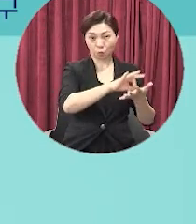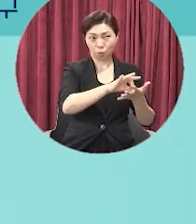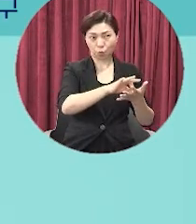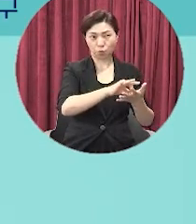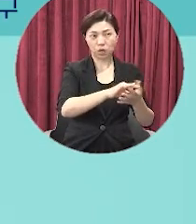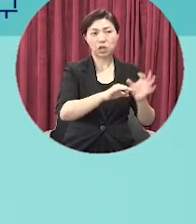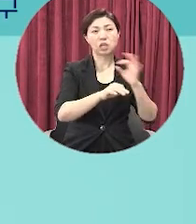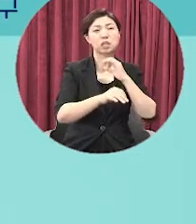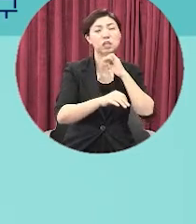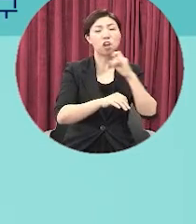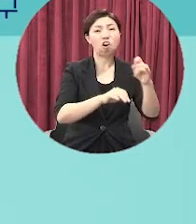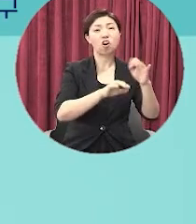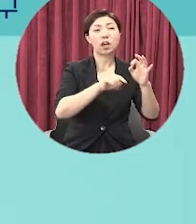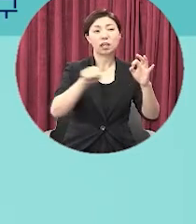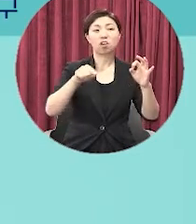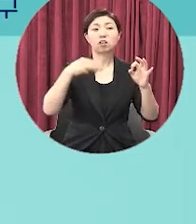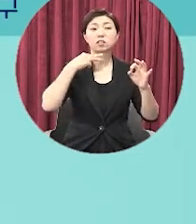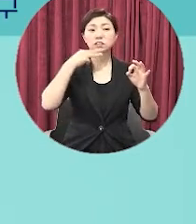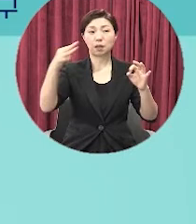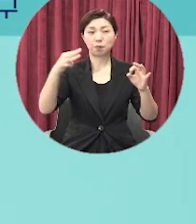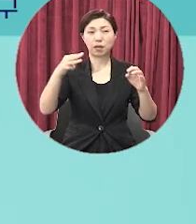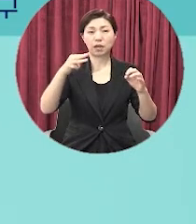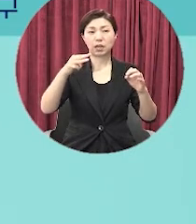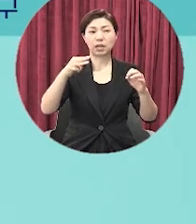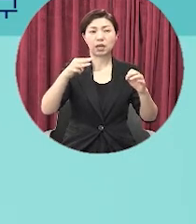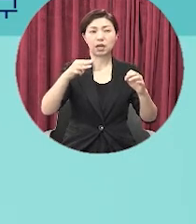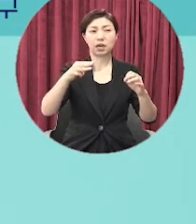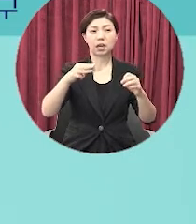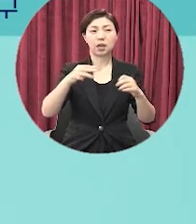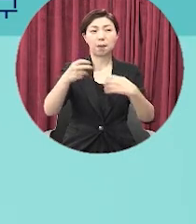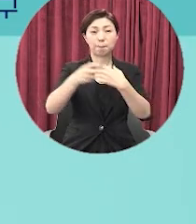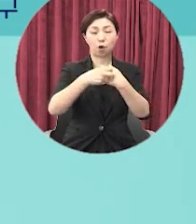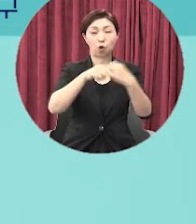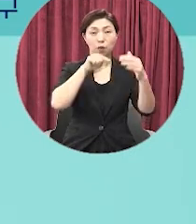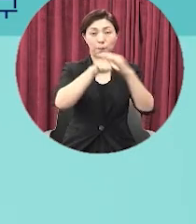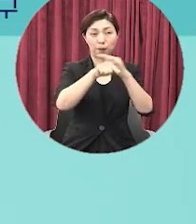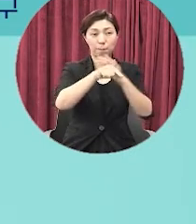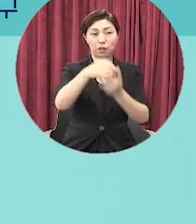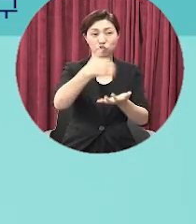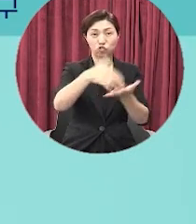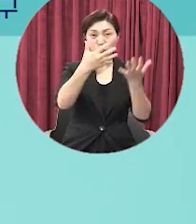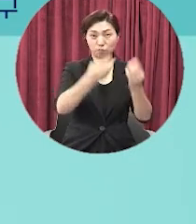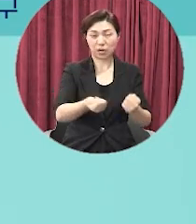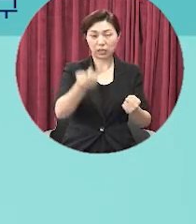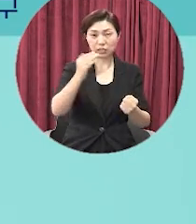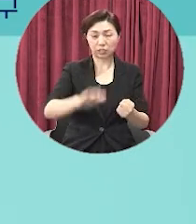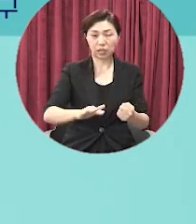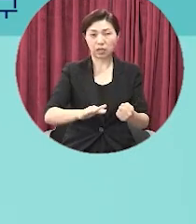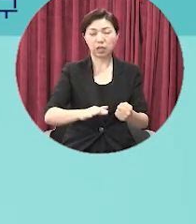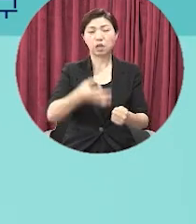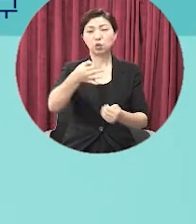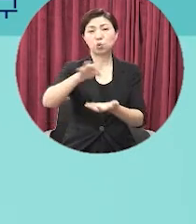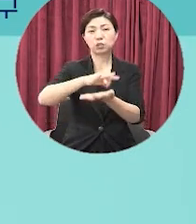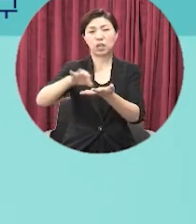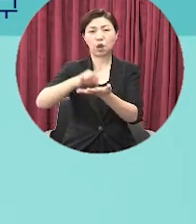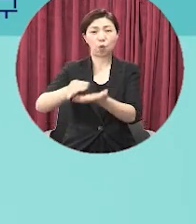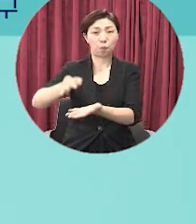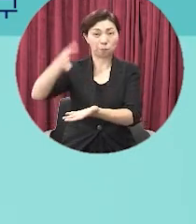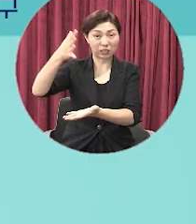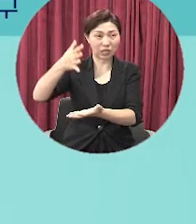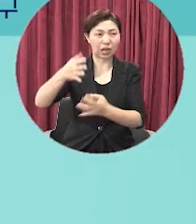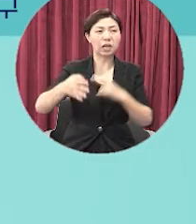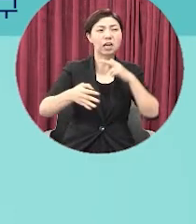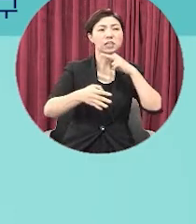2 구간이 1인당 매 원 일쑤 가장 높았지만 1인당 진료비는 12세 에서 18세 사이의 구간이 가장